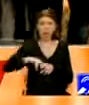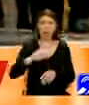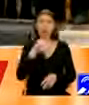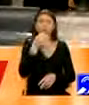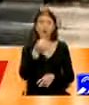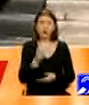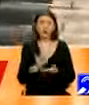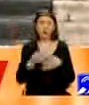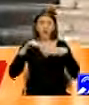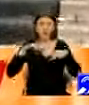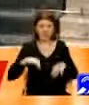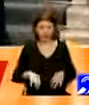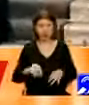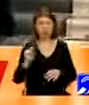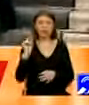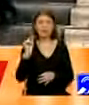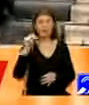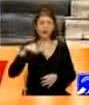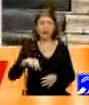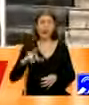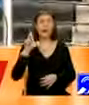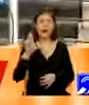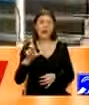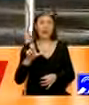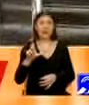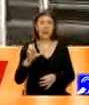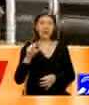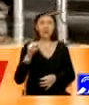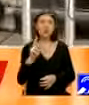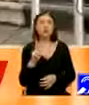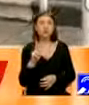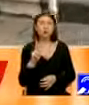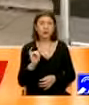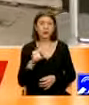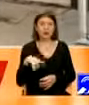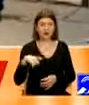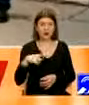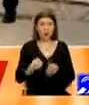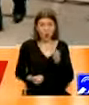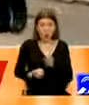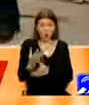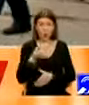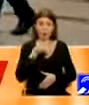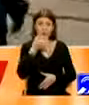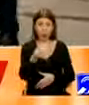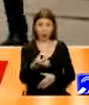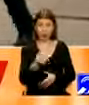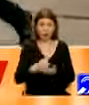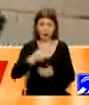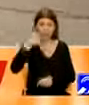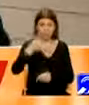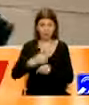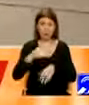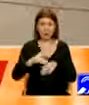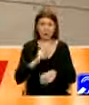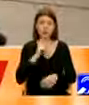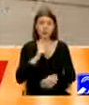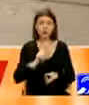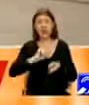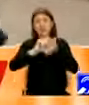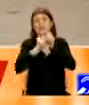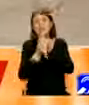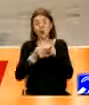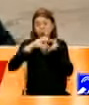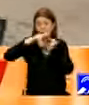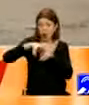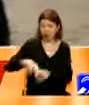ca președintele partidului Florin Câțu să fie o nouă propunere de premier desemnat, fie vor